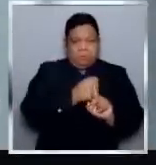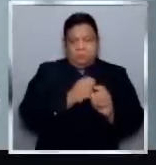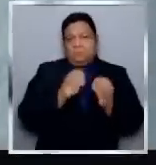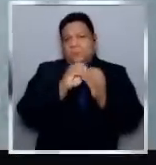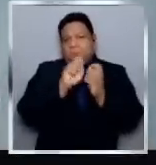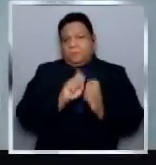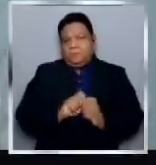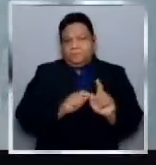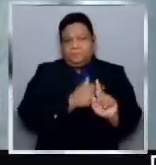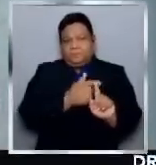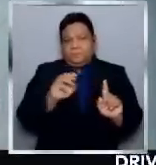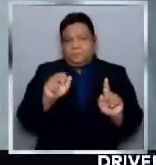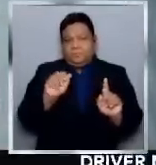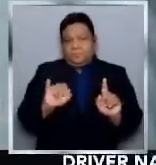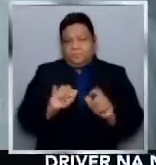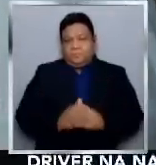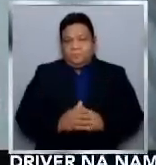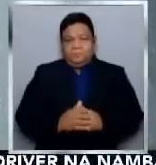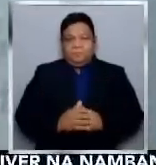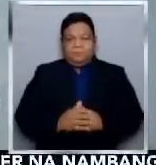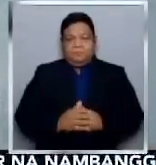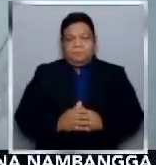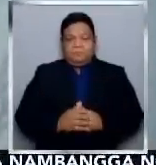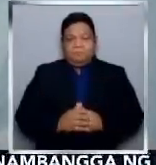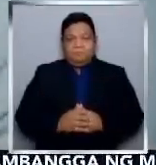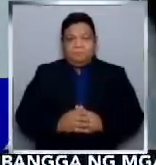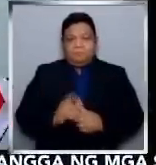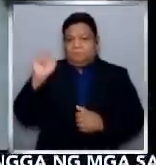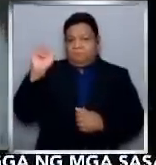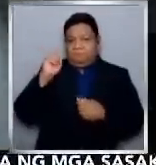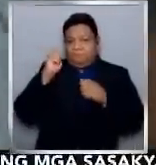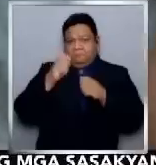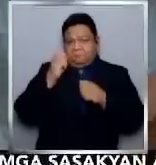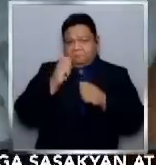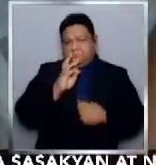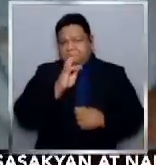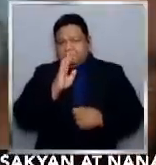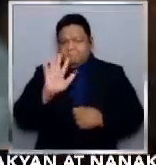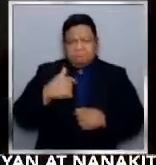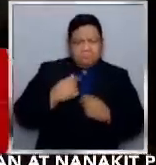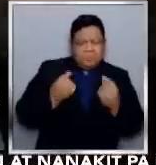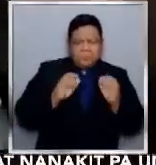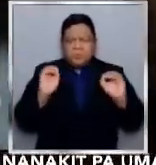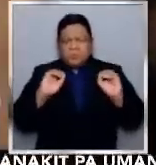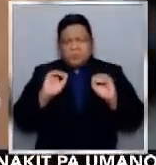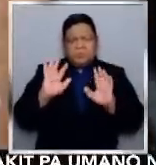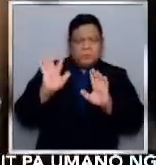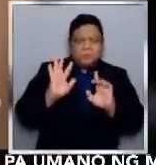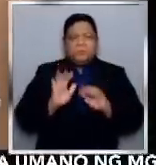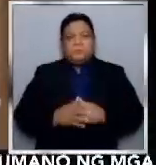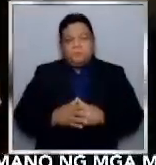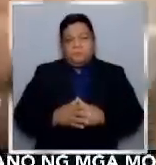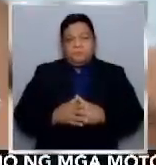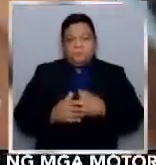Hindi naman ako nanggugulo, sir. Ang nanggugulo lang. SOP po yan. Hindi na, papasok lang ako sa loob. Bugbog sarado sa taong bayan ng driver